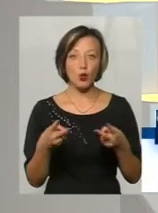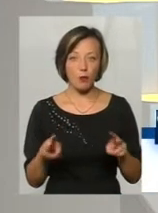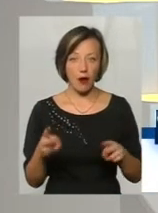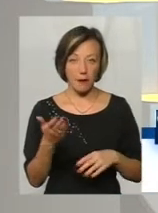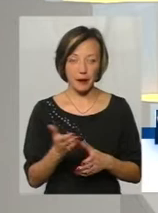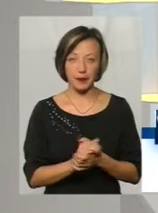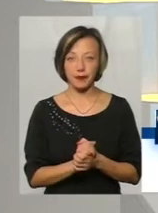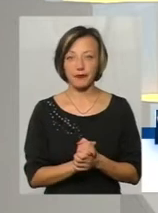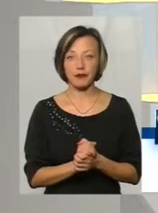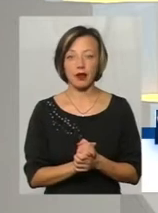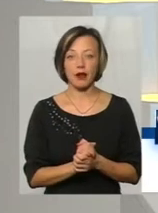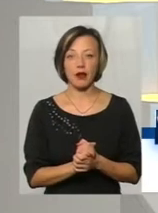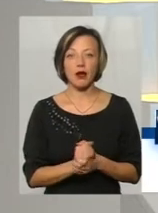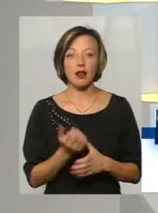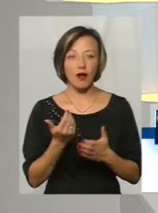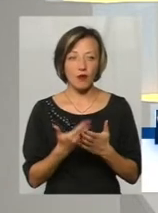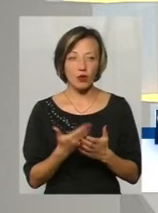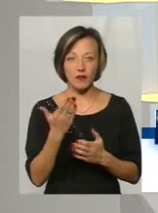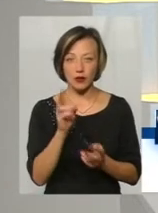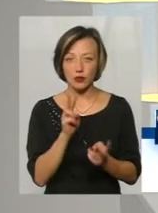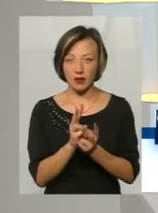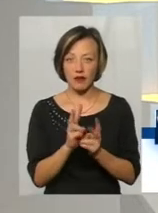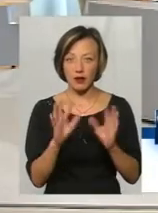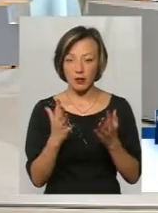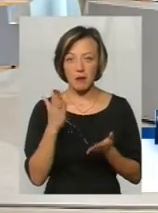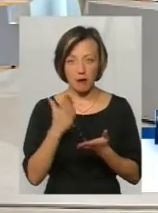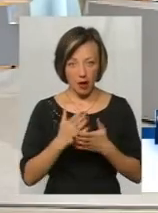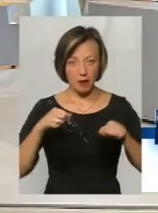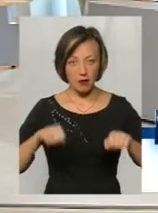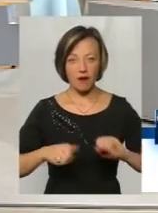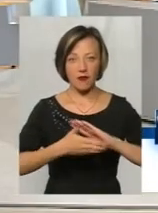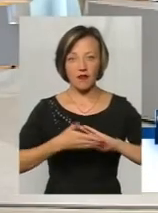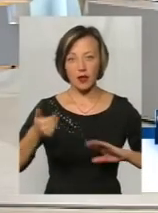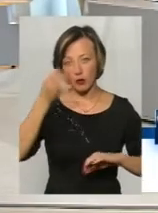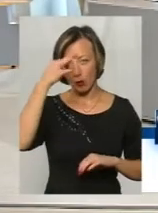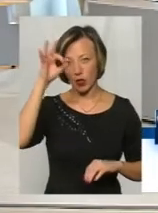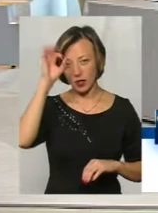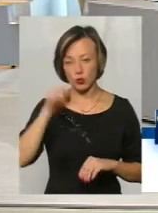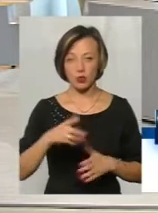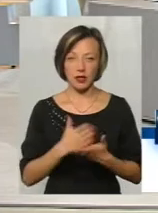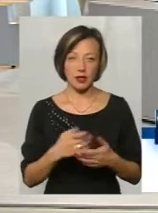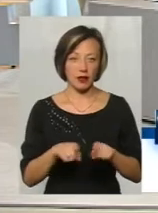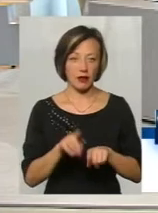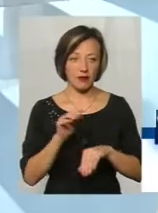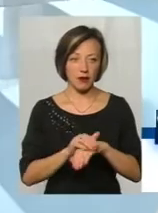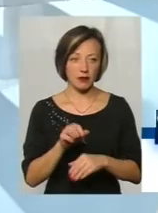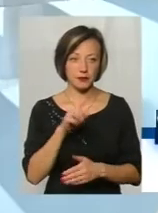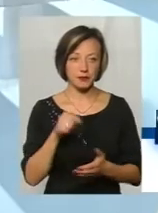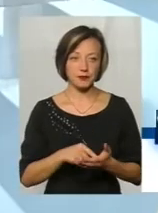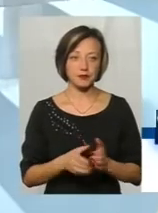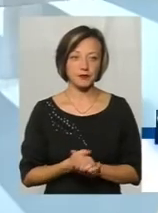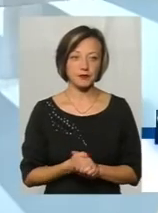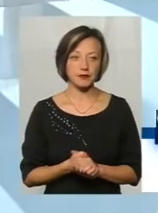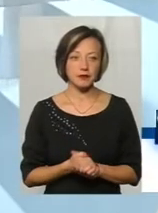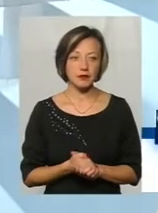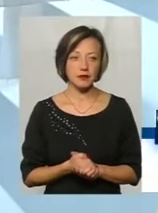ось, от пан Кирил, коли стикається з таким випадком, має право викликати поліцію і сказати, що тут є такий факт? В будь-якому випадку, якщо це